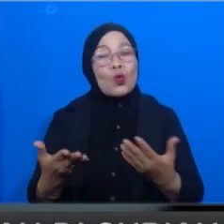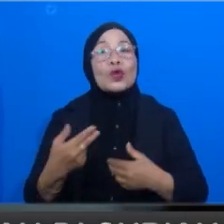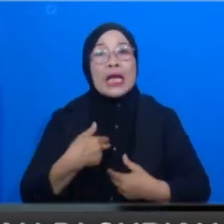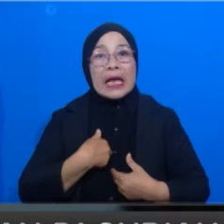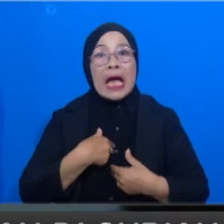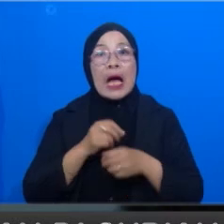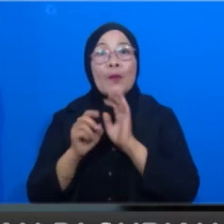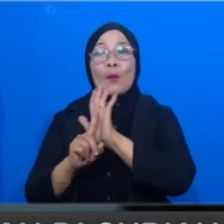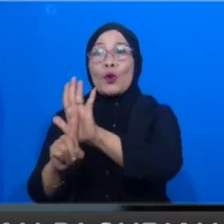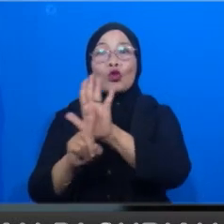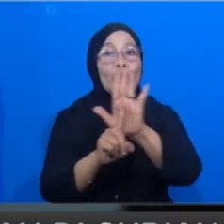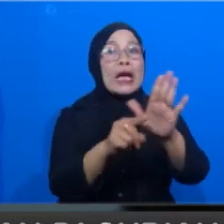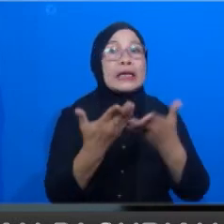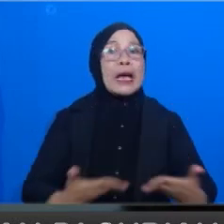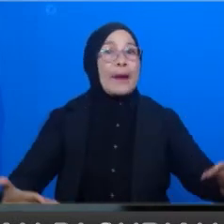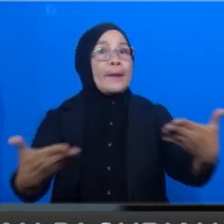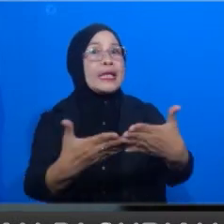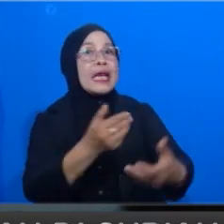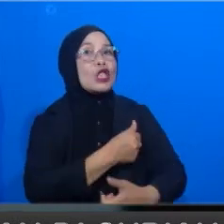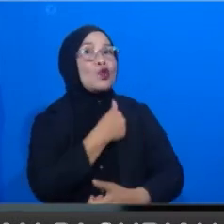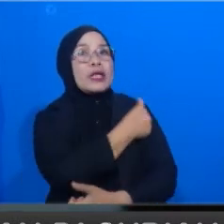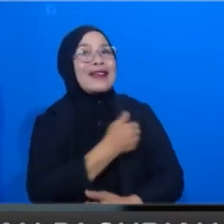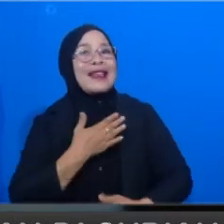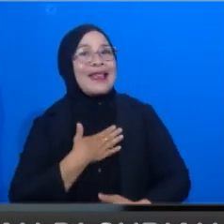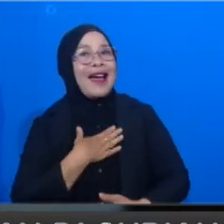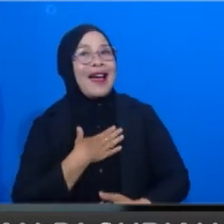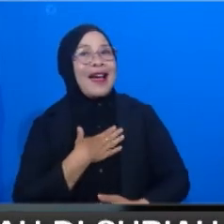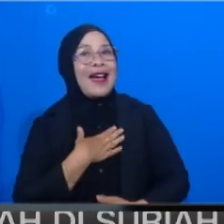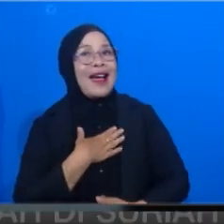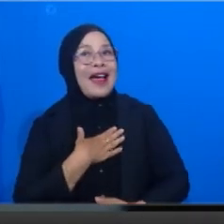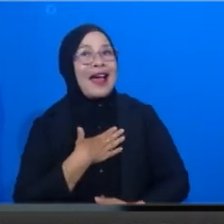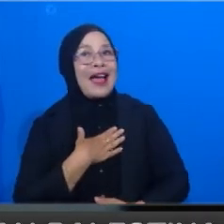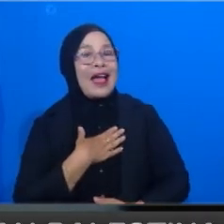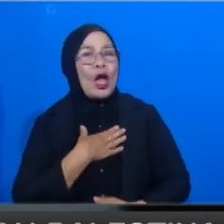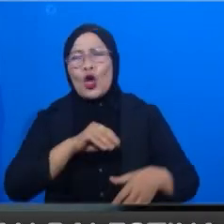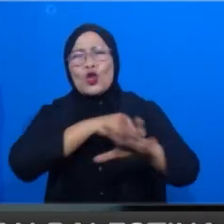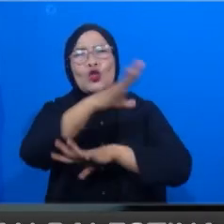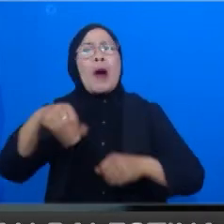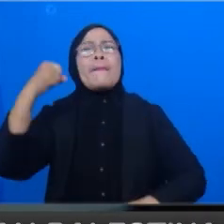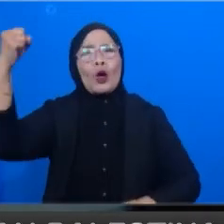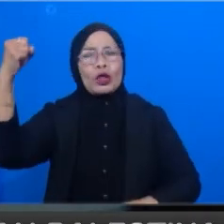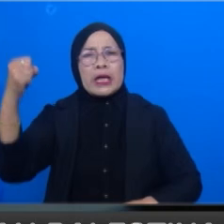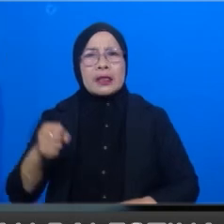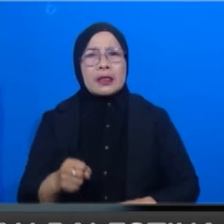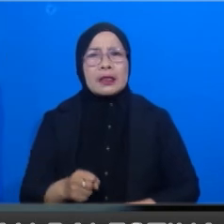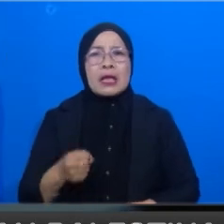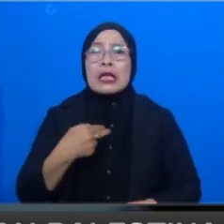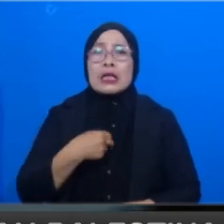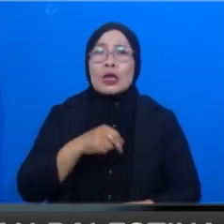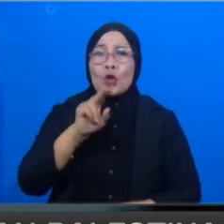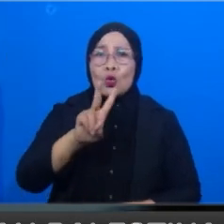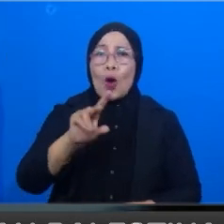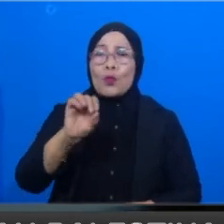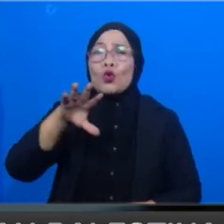media saya. Kang Kalung, ya, saya harus menjelaskan karena ini klien saya semuanya protes yang mulia. Jadi selama 20 tahun saya bekerja, saya pernah